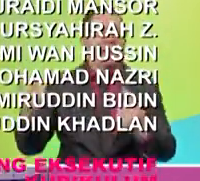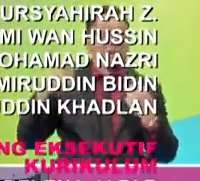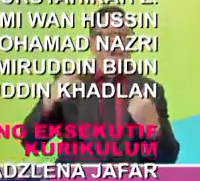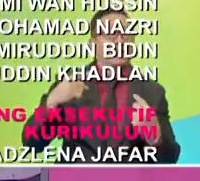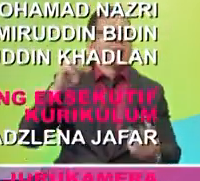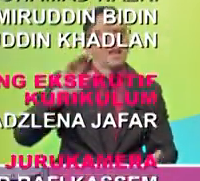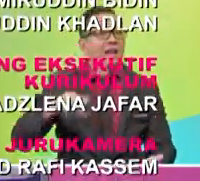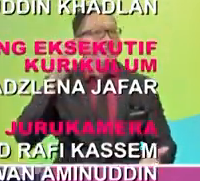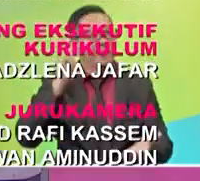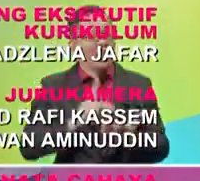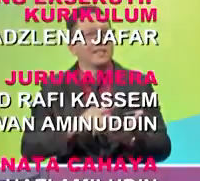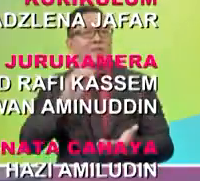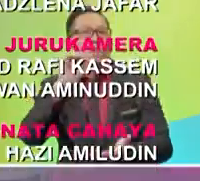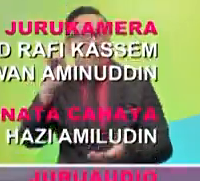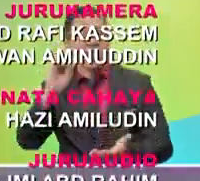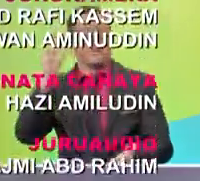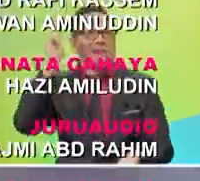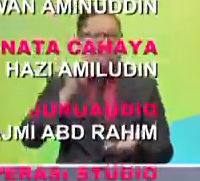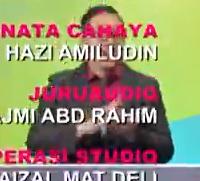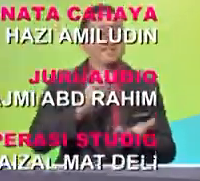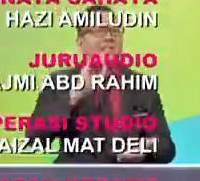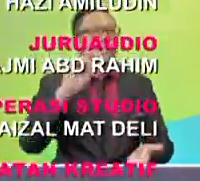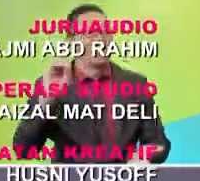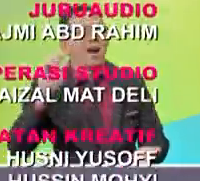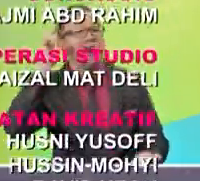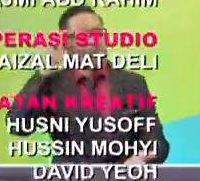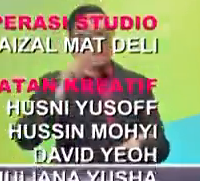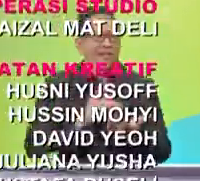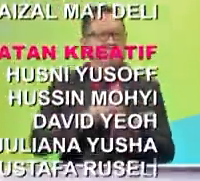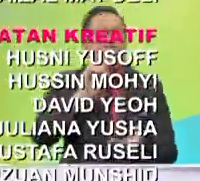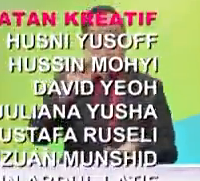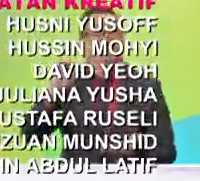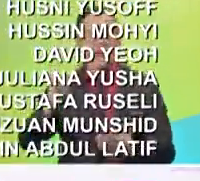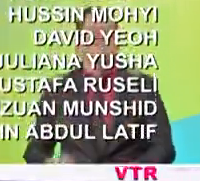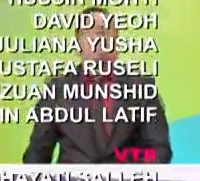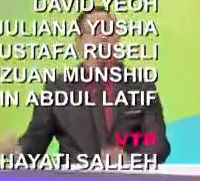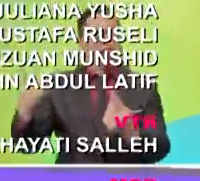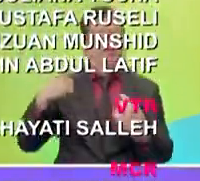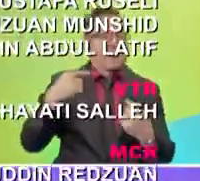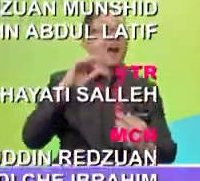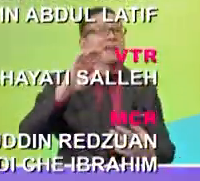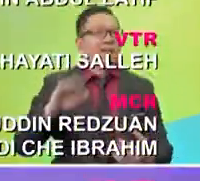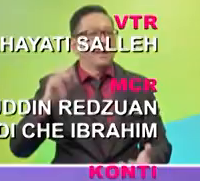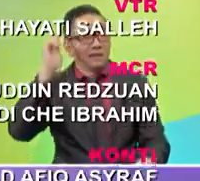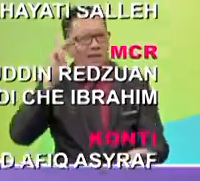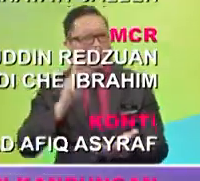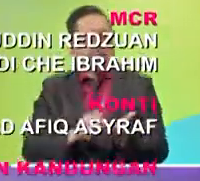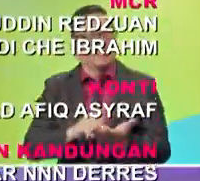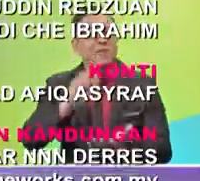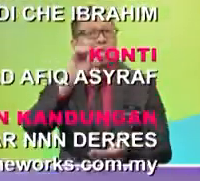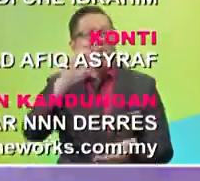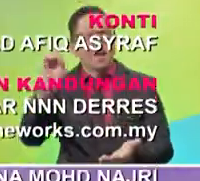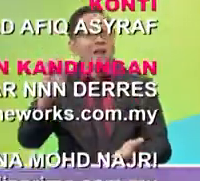Mari adik kenal sifar, kenal sifar, kenal sifar. Mari adik